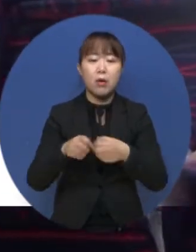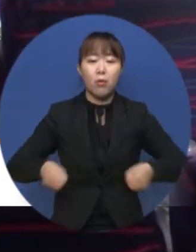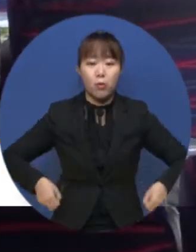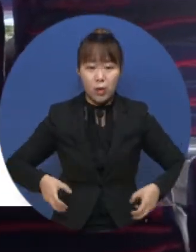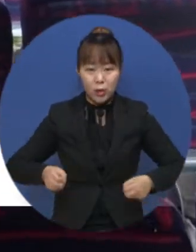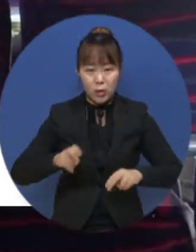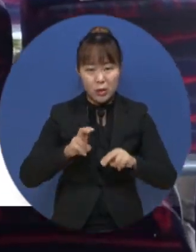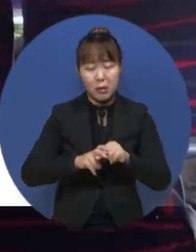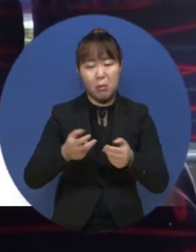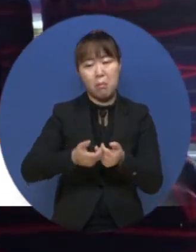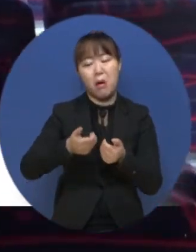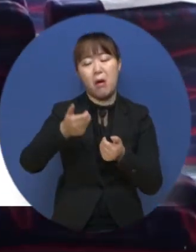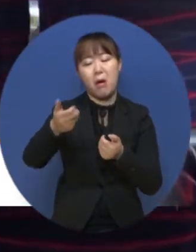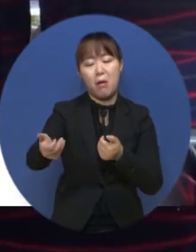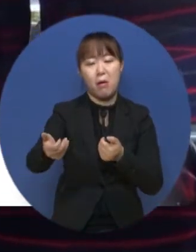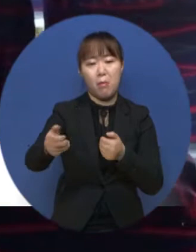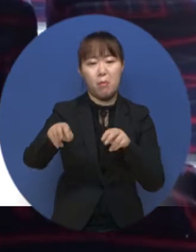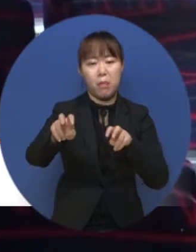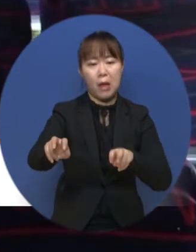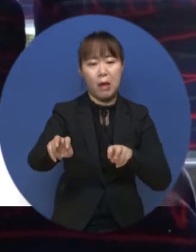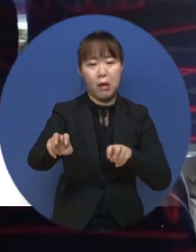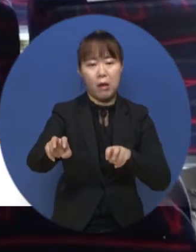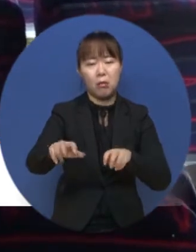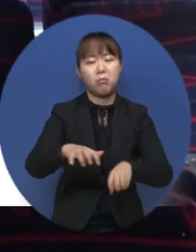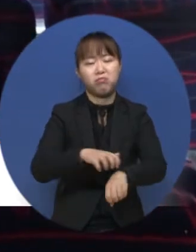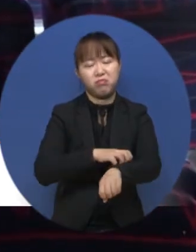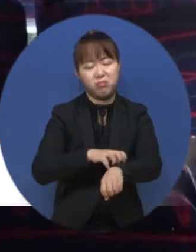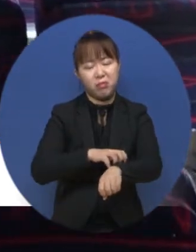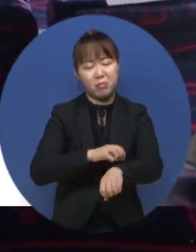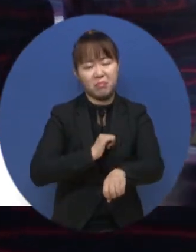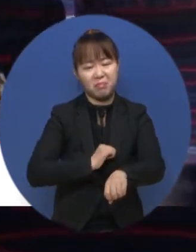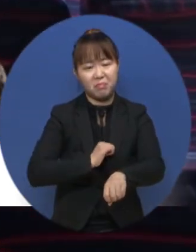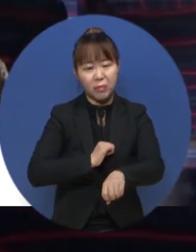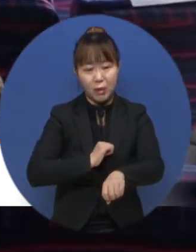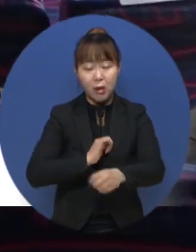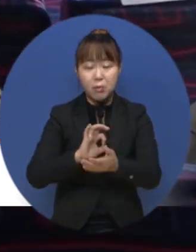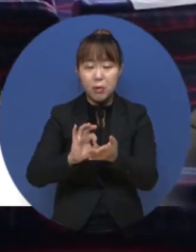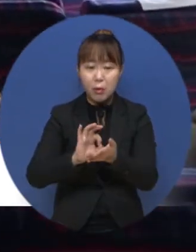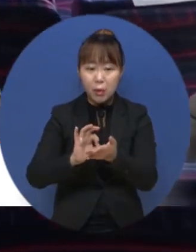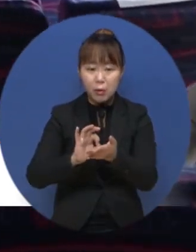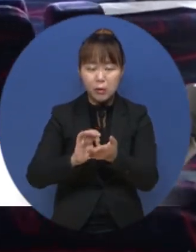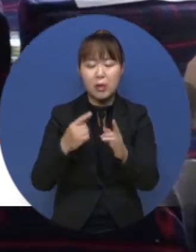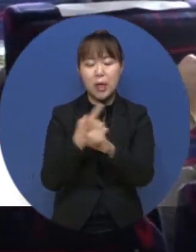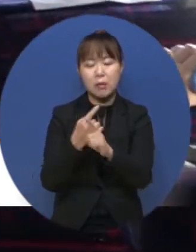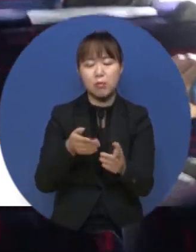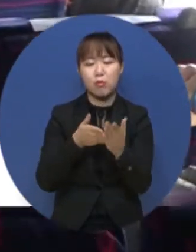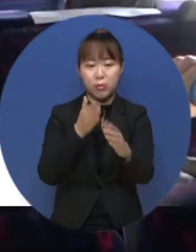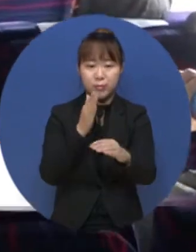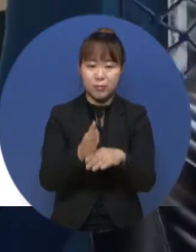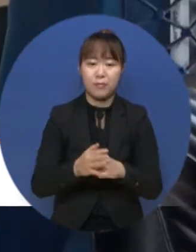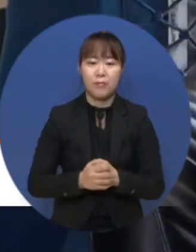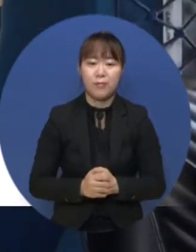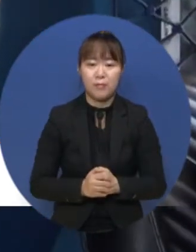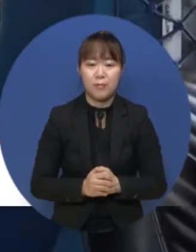휠체어석과 멀리 떨어져 앉게 되는 불편을 감수하고 이용하고 있다면서 개선을 요구하고